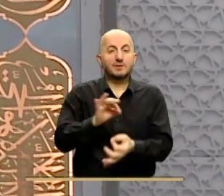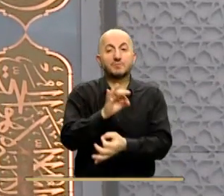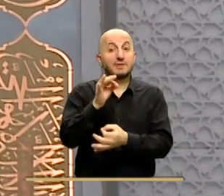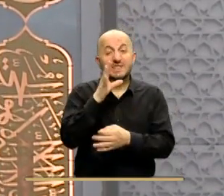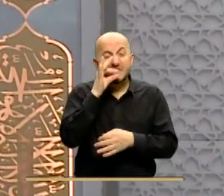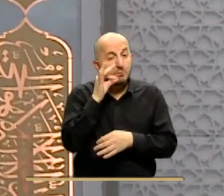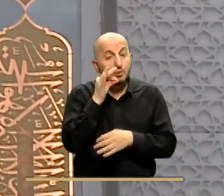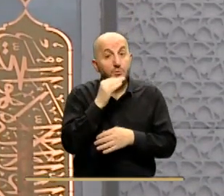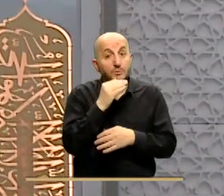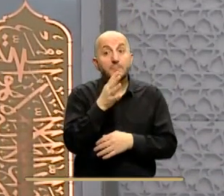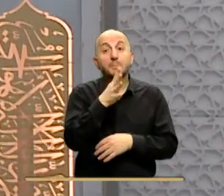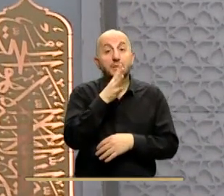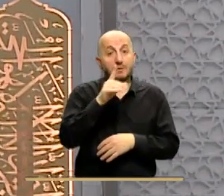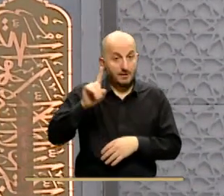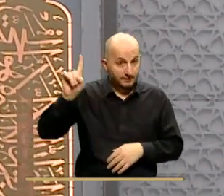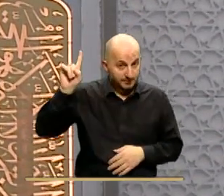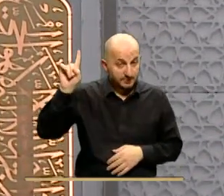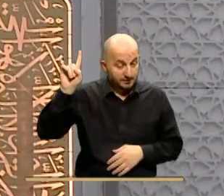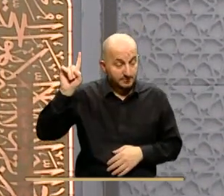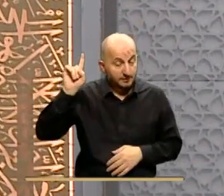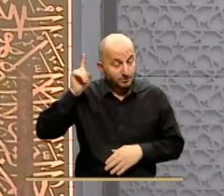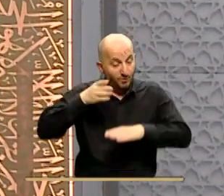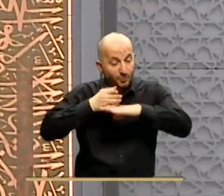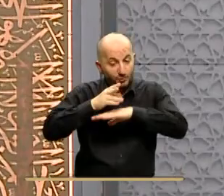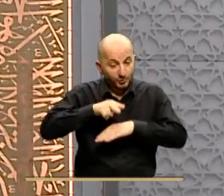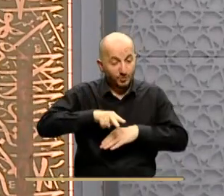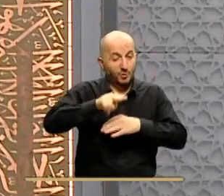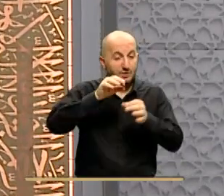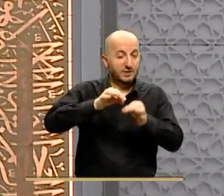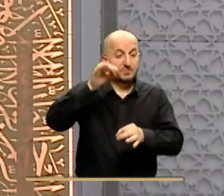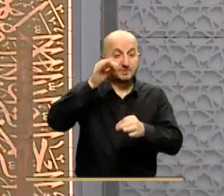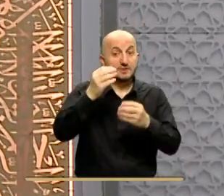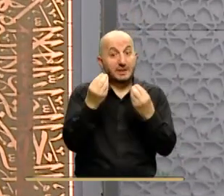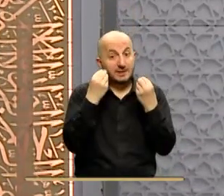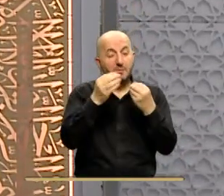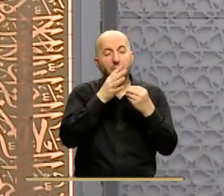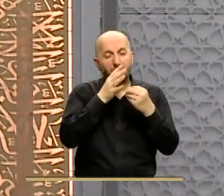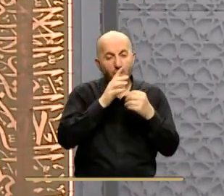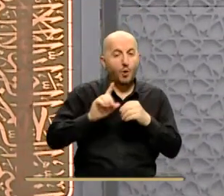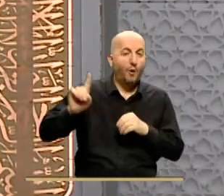en iyi bilendir. O doğru yolda bulunanları da çok iyi bilir.